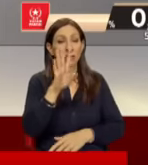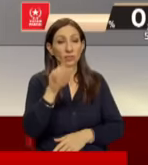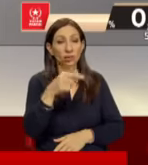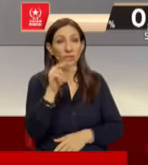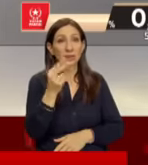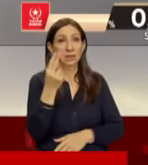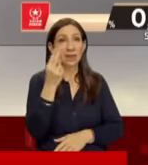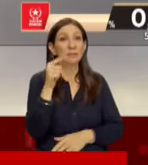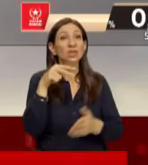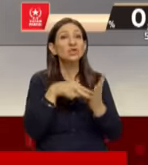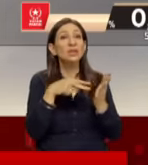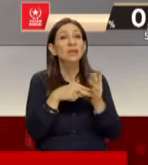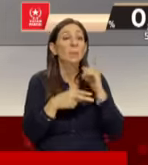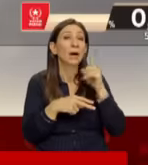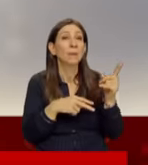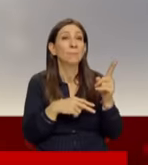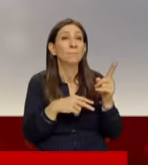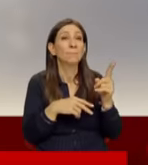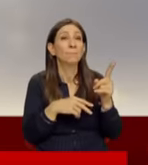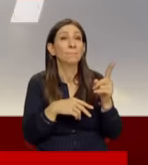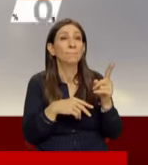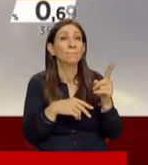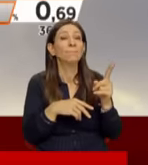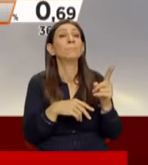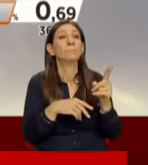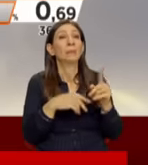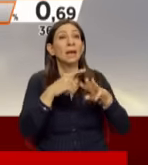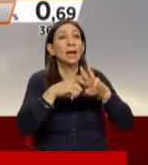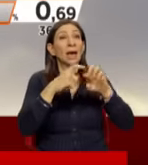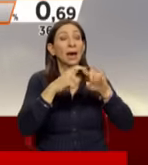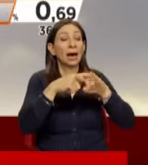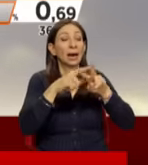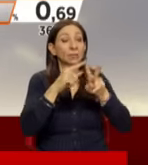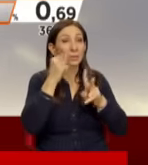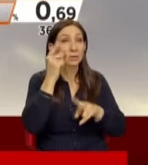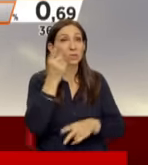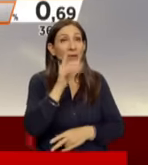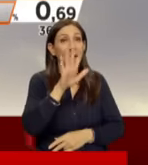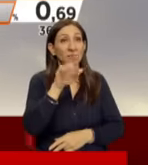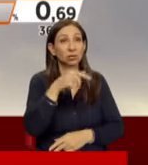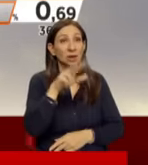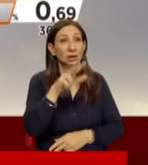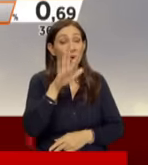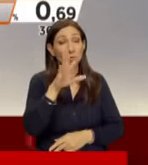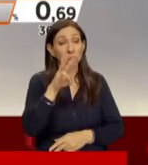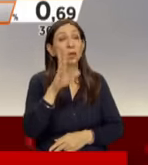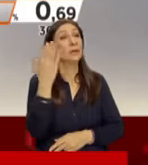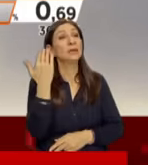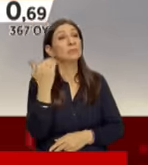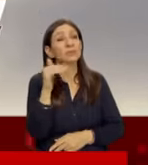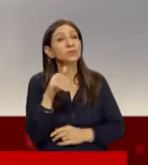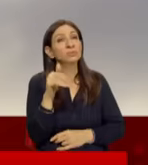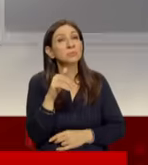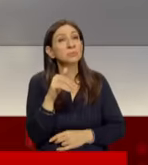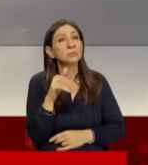%54,37. Şimdi Çatalca diyelim. Erhan Güzel %50,53. Bir önceki seçimde